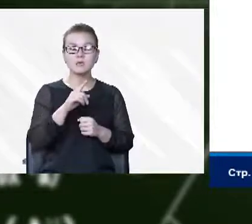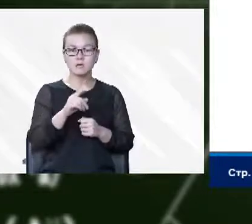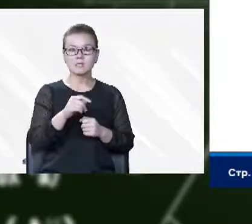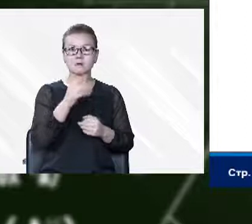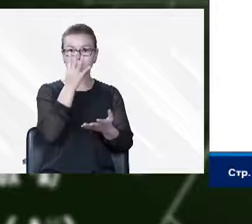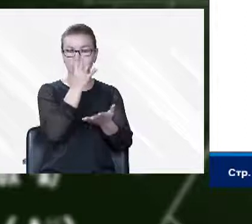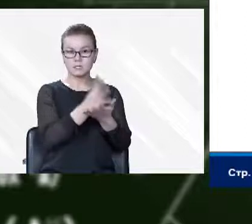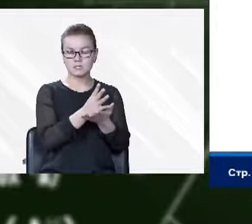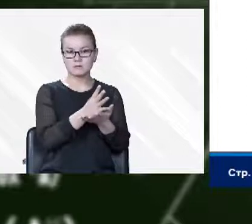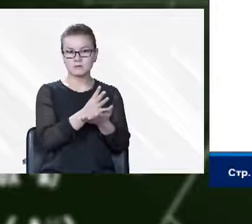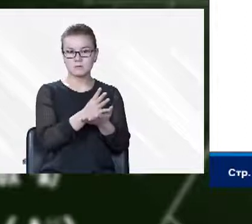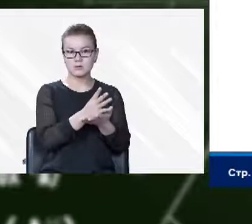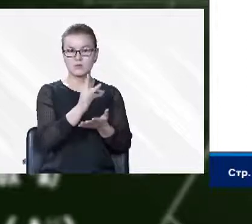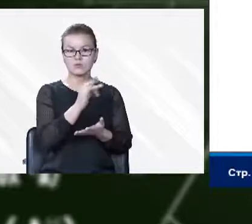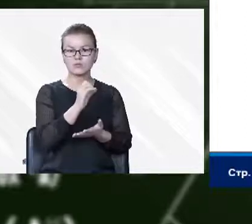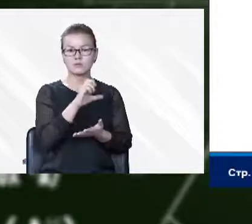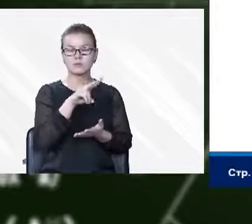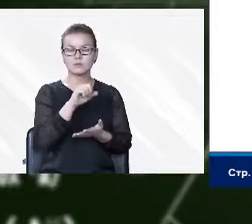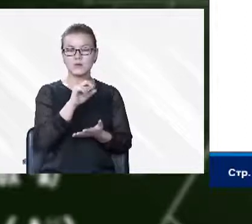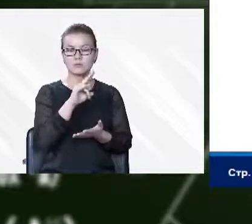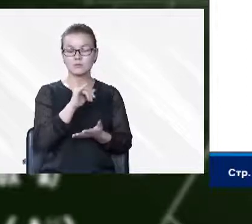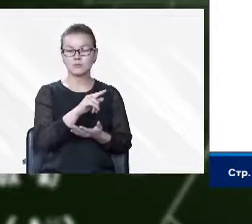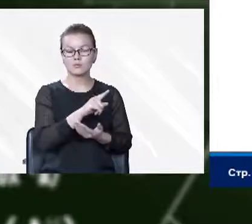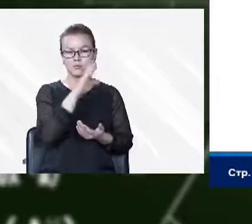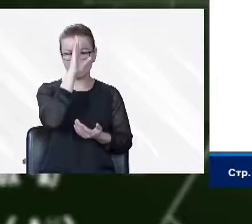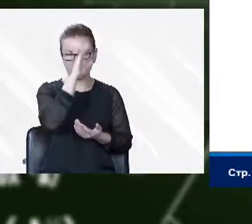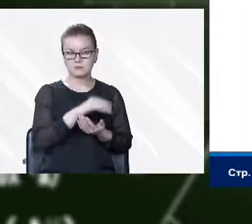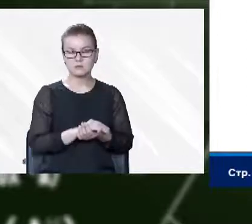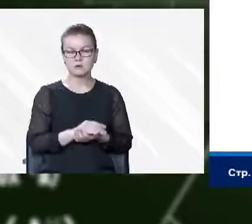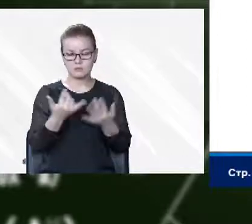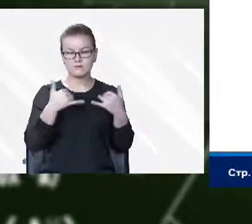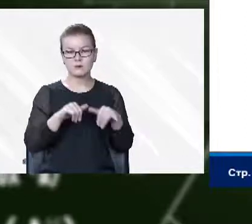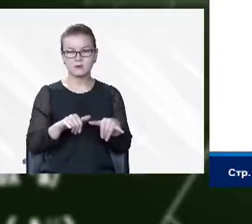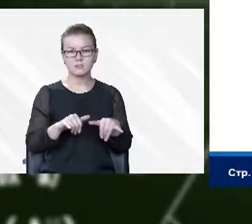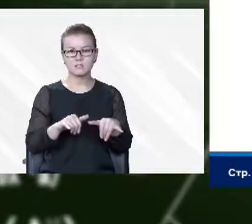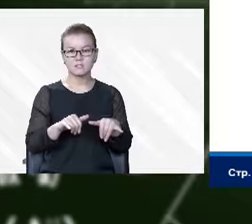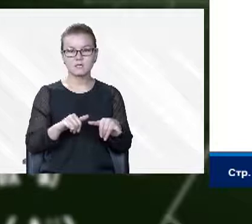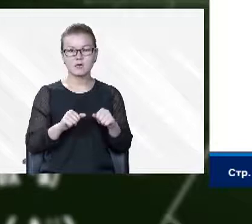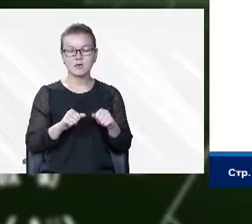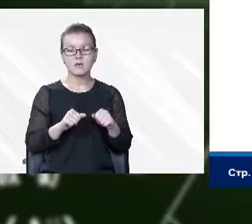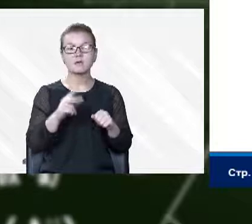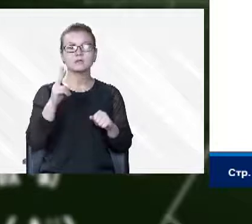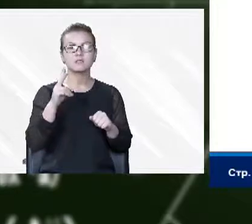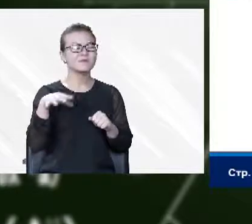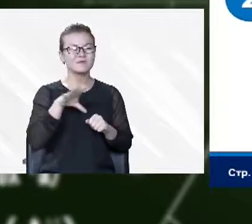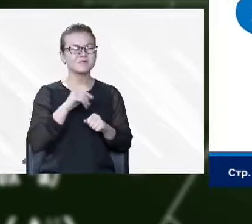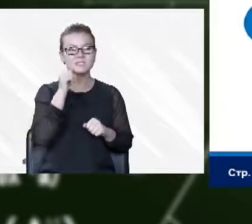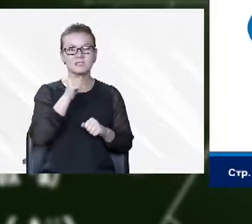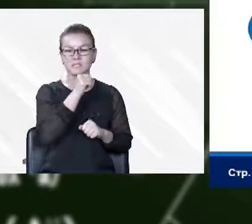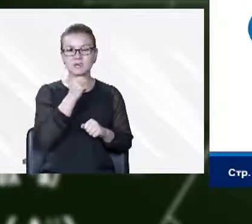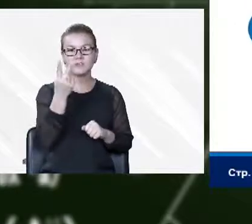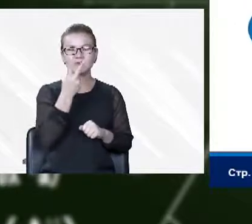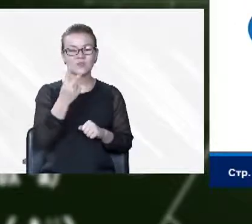Руслану оценку 4. Удивлены? Весь секрет во